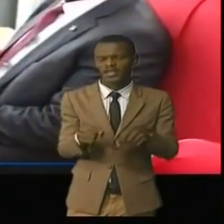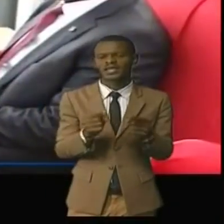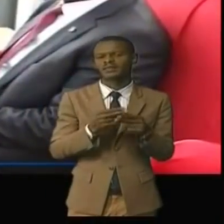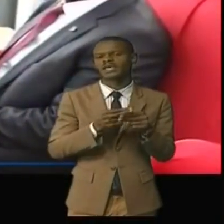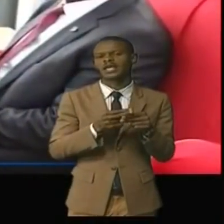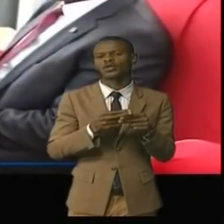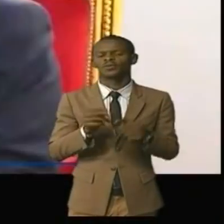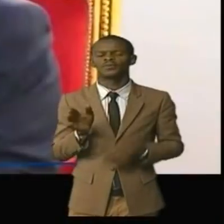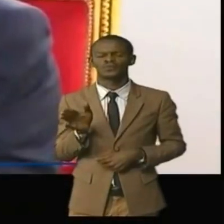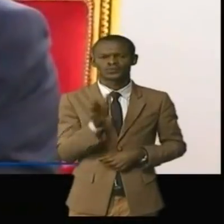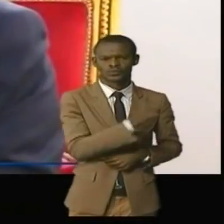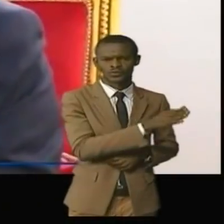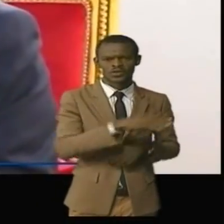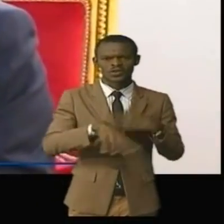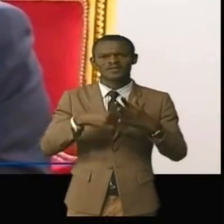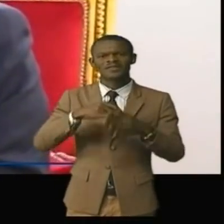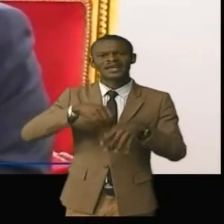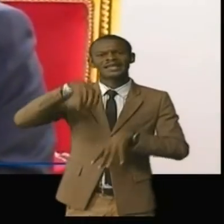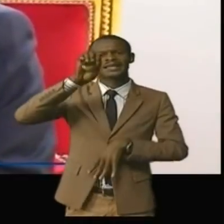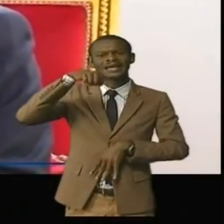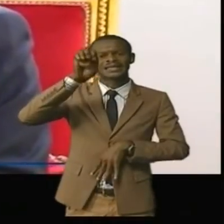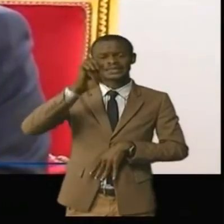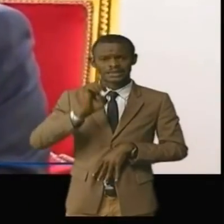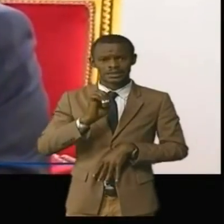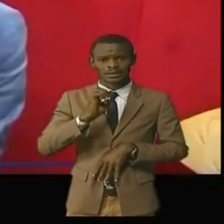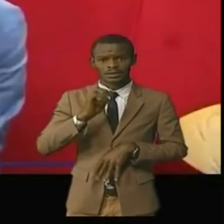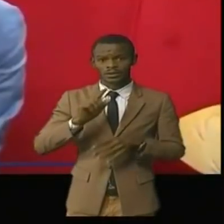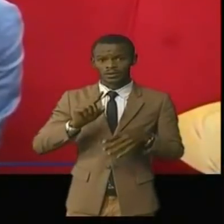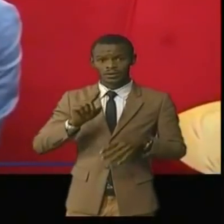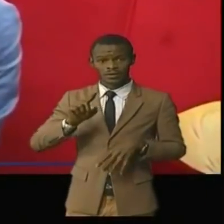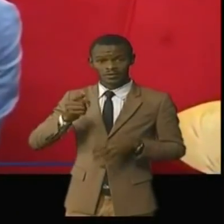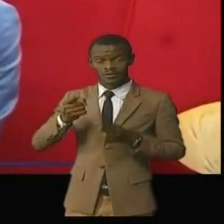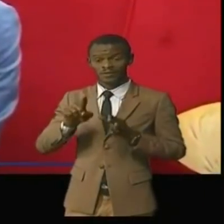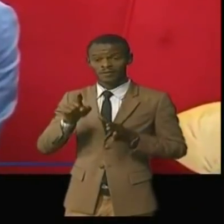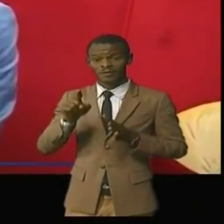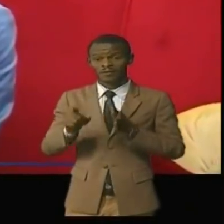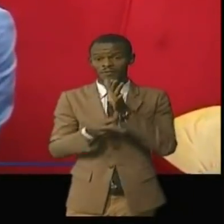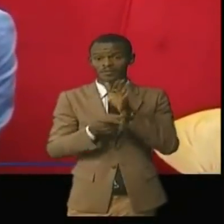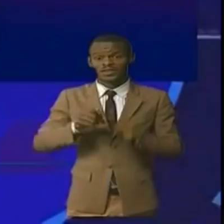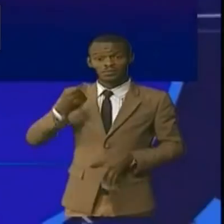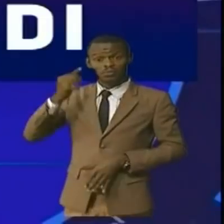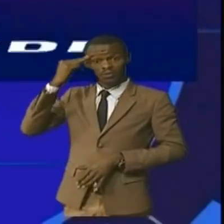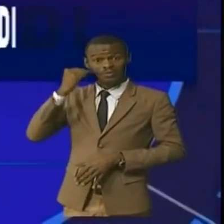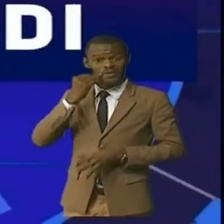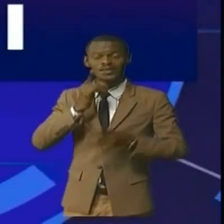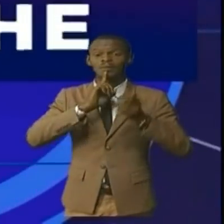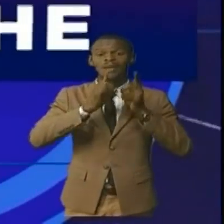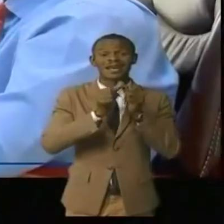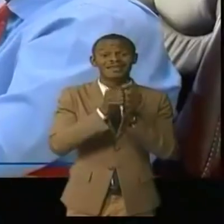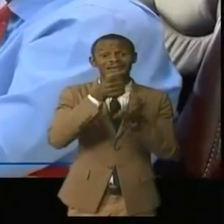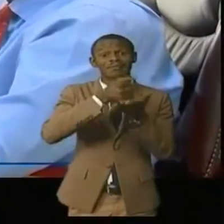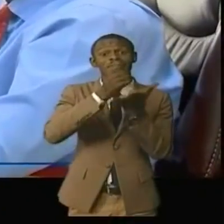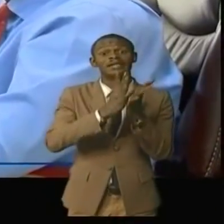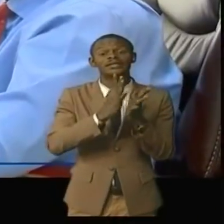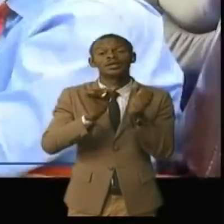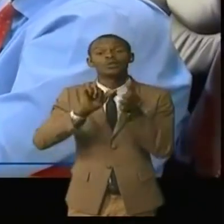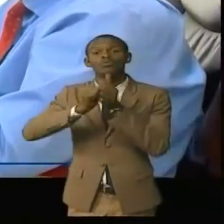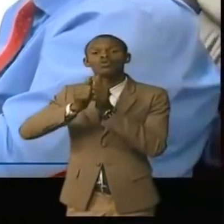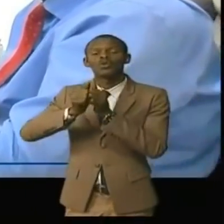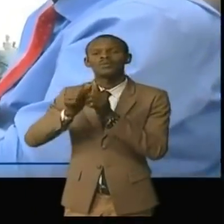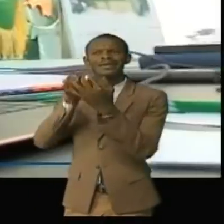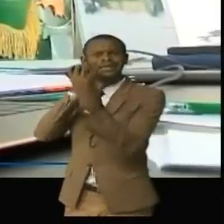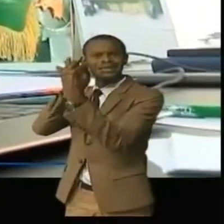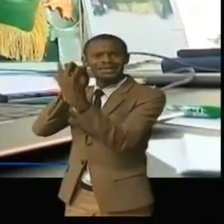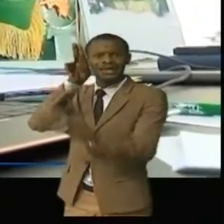affaires étrangères, le vice-premier ministre a échangé avec les ambassadeurs sur la guerre en Ukraine. Toujours sur la situation en Ukraine, les